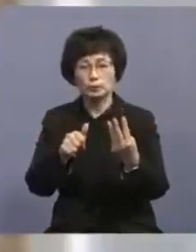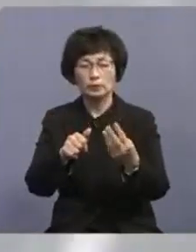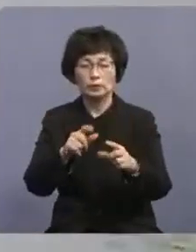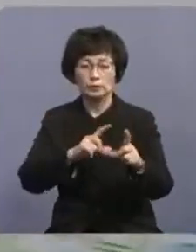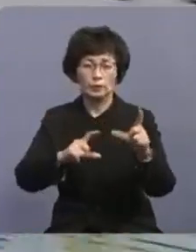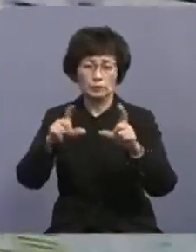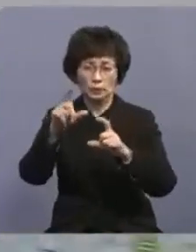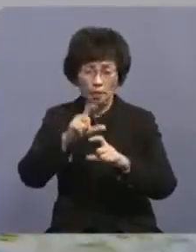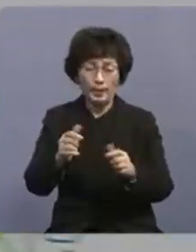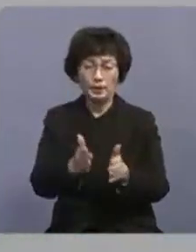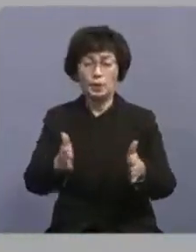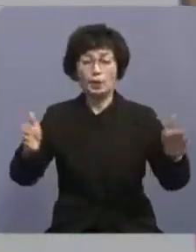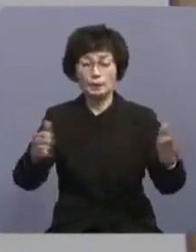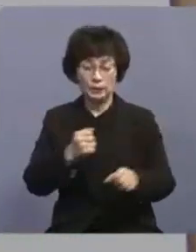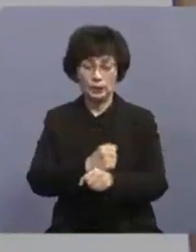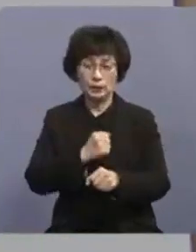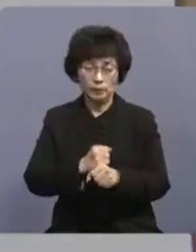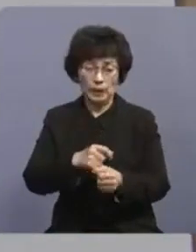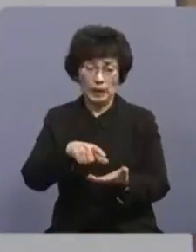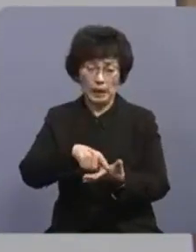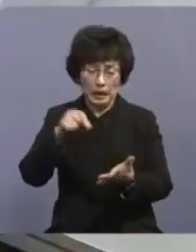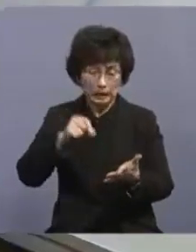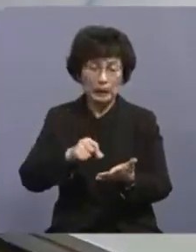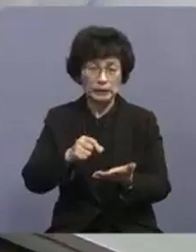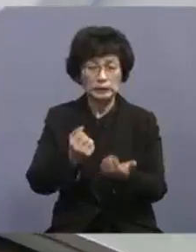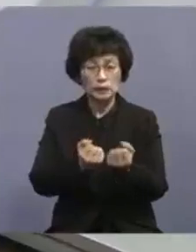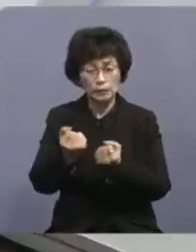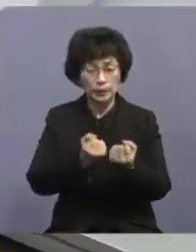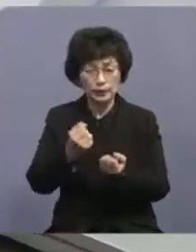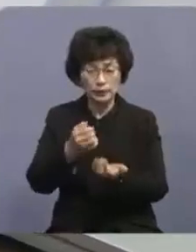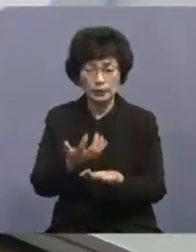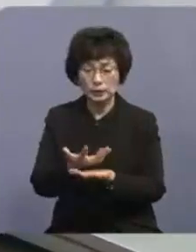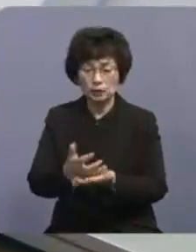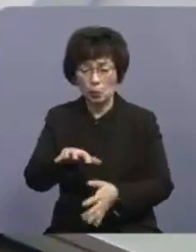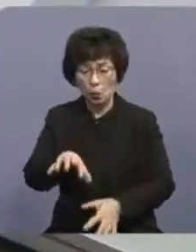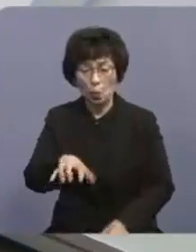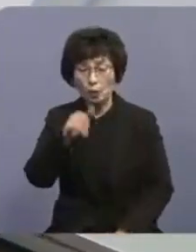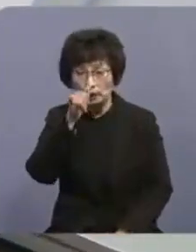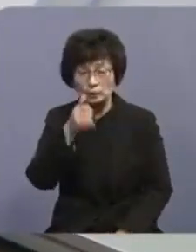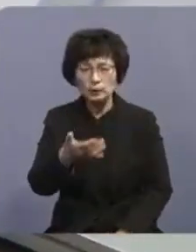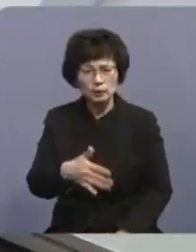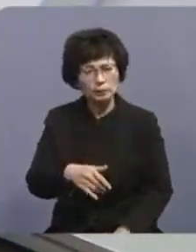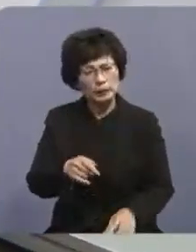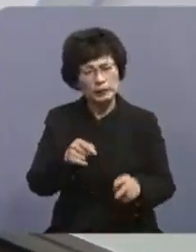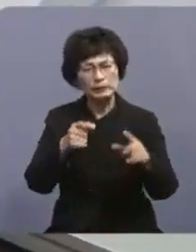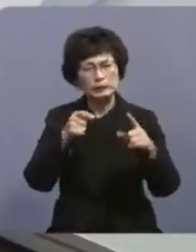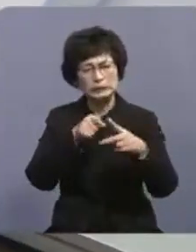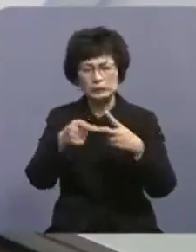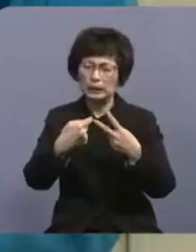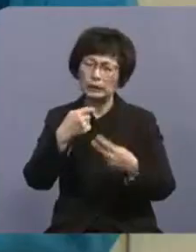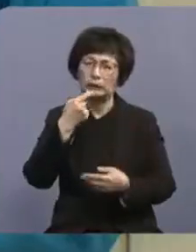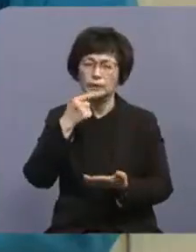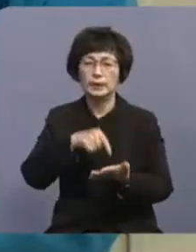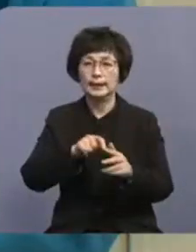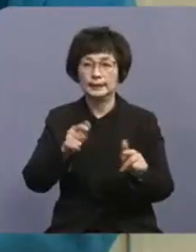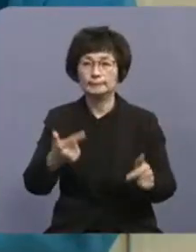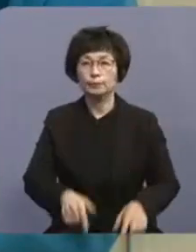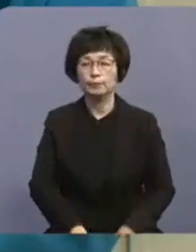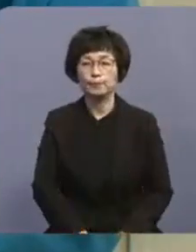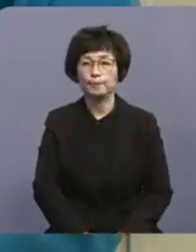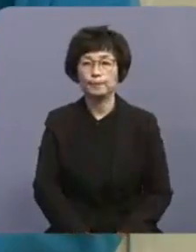늘었고 요약서와 간단한 설명자료를 가져다 뒀지만 주민들이 이해하긴 여전히 쉽지 않습니다